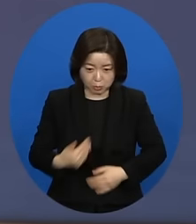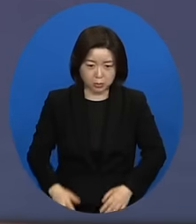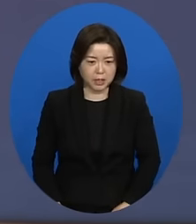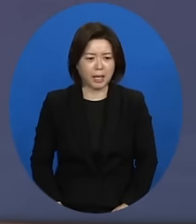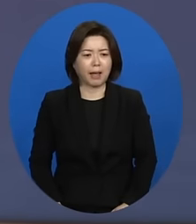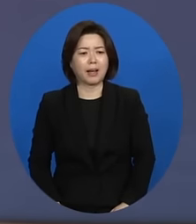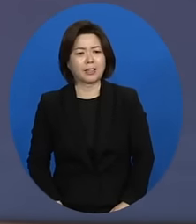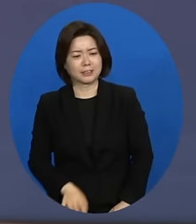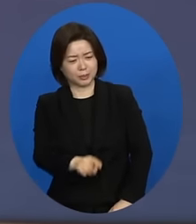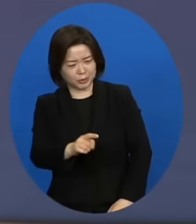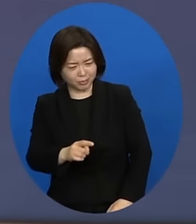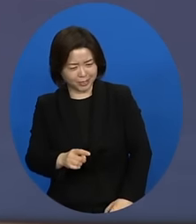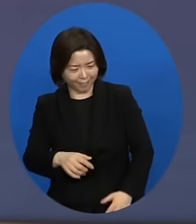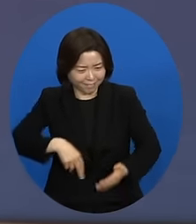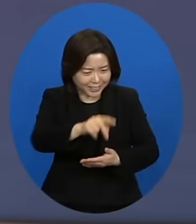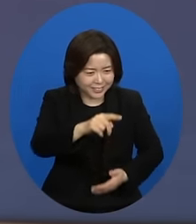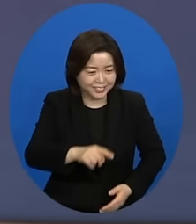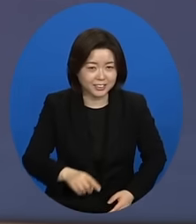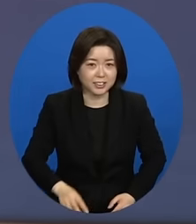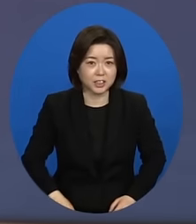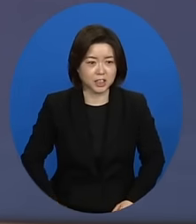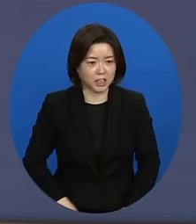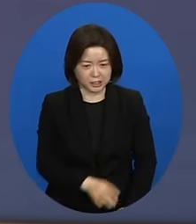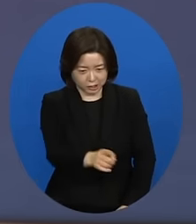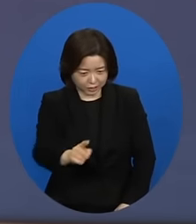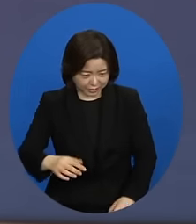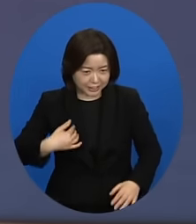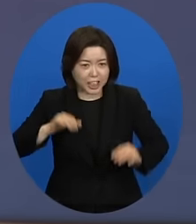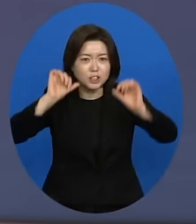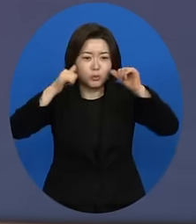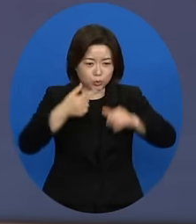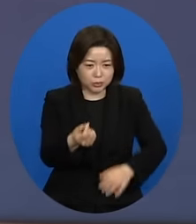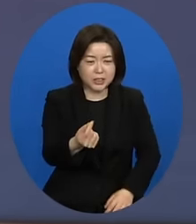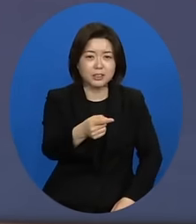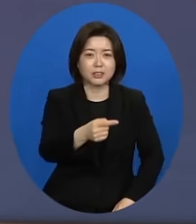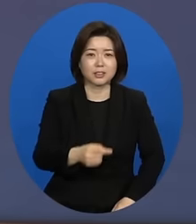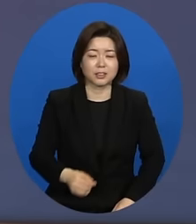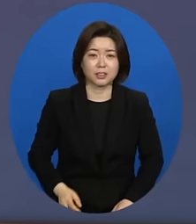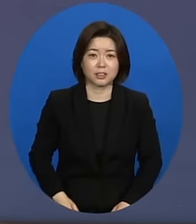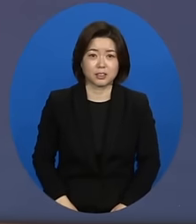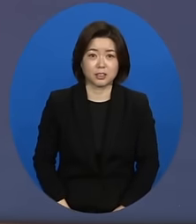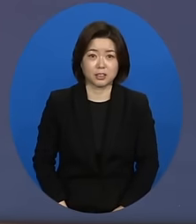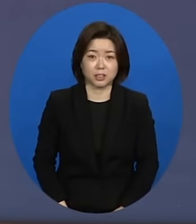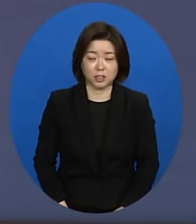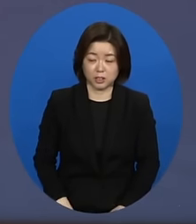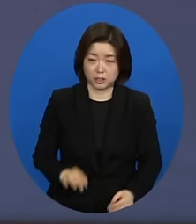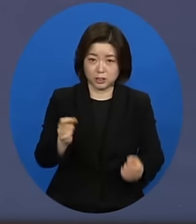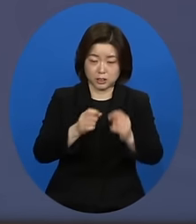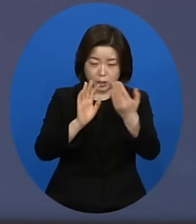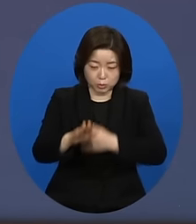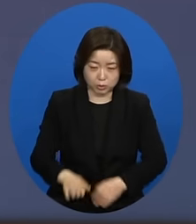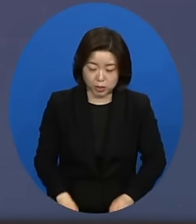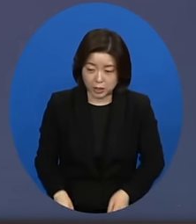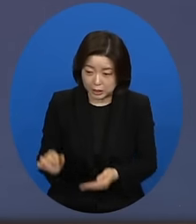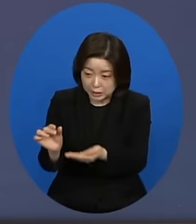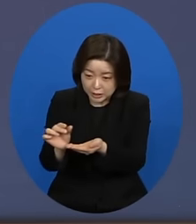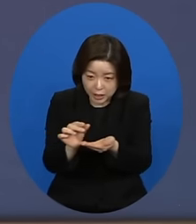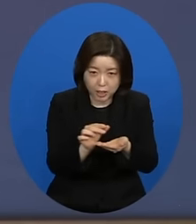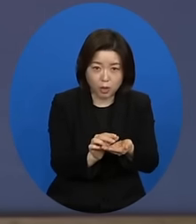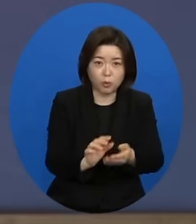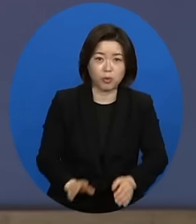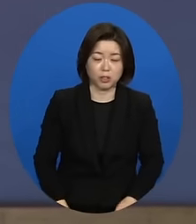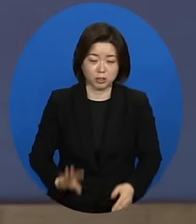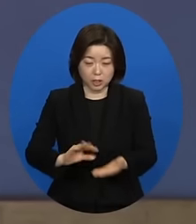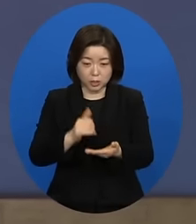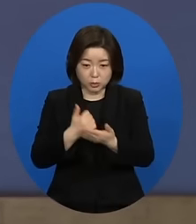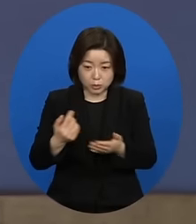싶더라고요. 이 새끼들 놀리는 거야 이거. 조금 있으니까 뭐 잔을 또 갖고 와서 이건